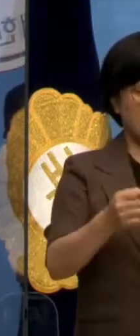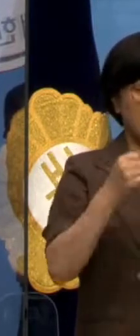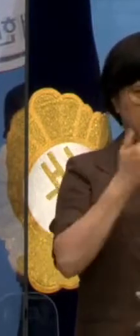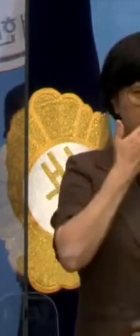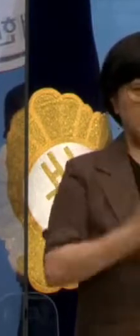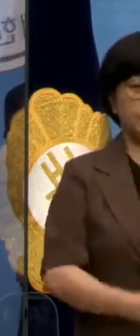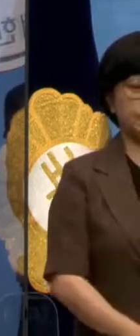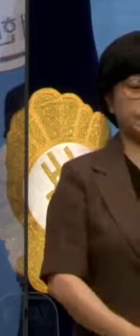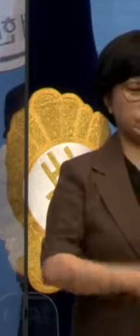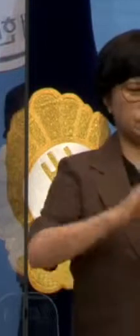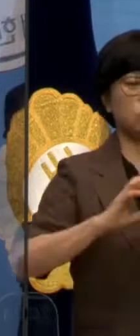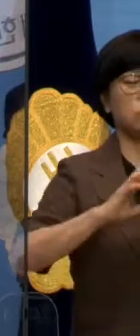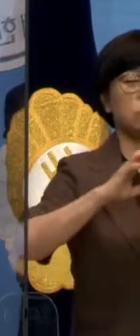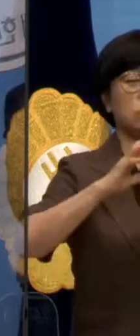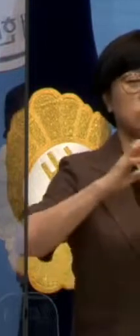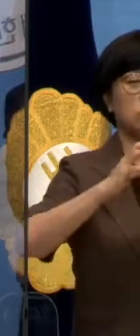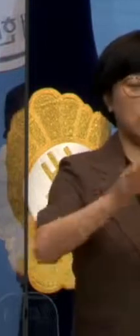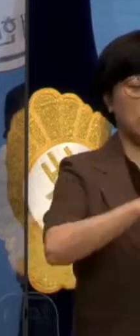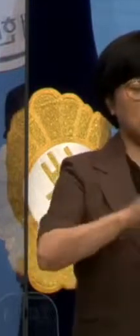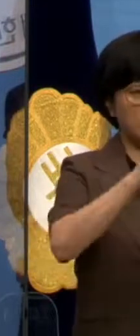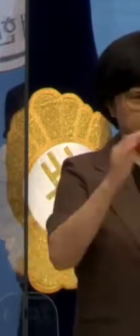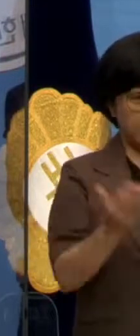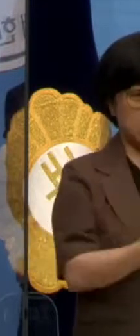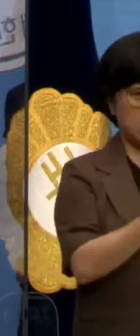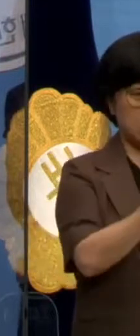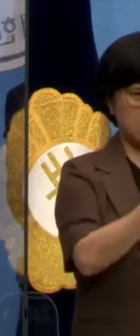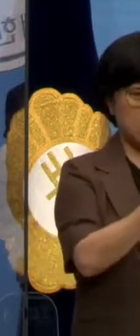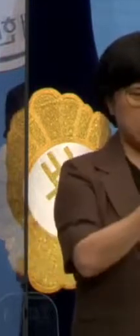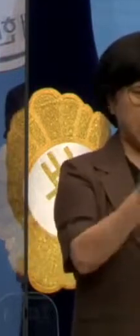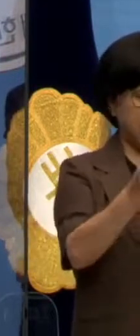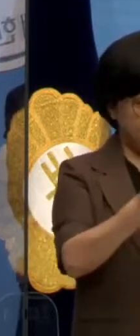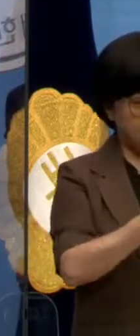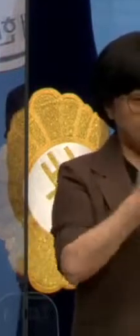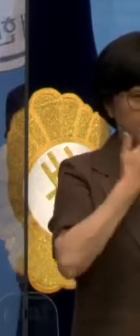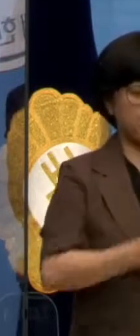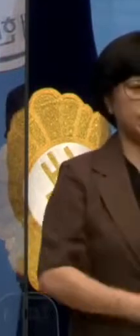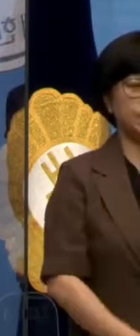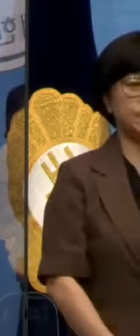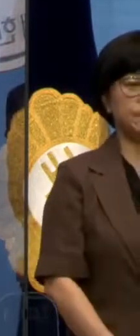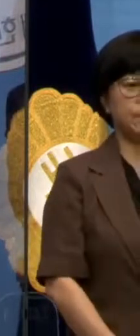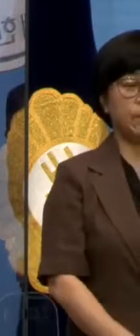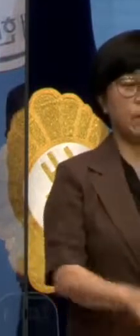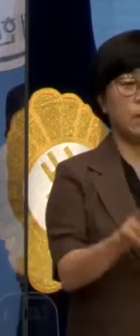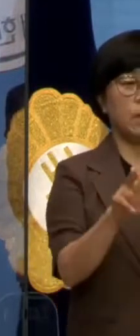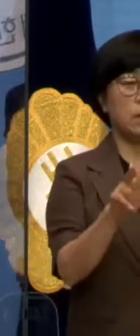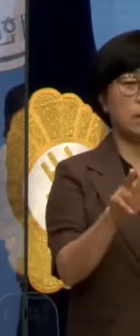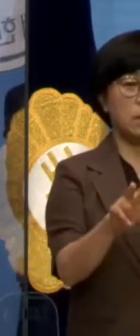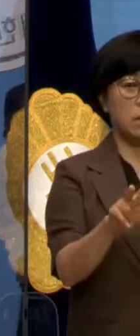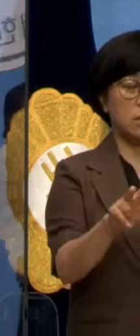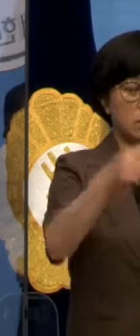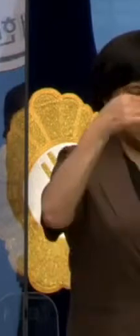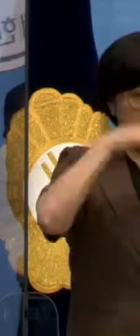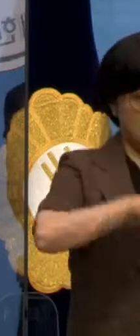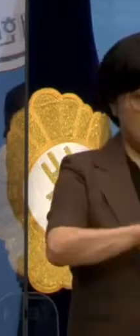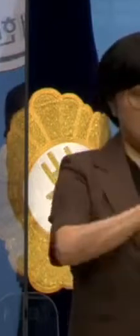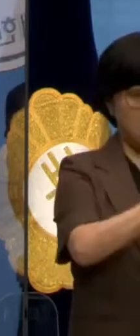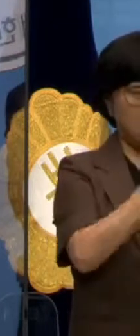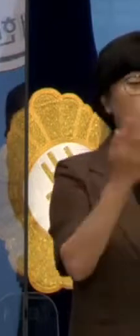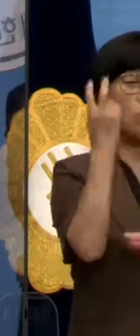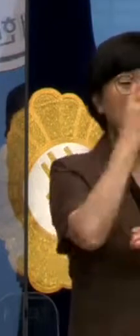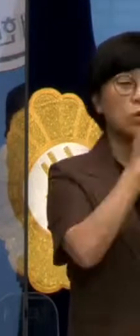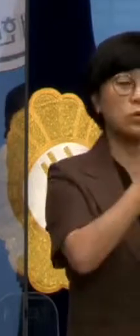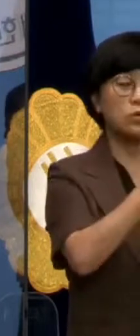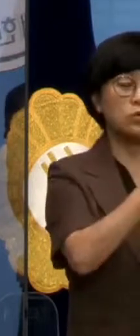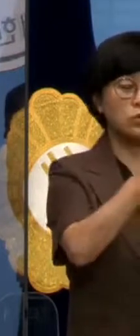것입니다. 국가의 균형 발전이 앞당겨질 것입니다. 현재 지하화가 검토되고